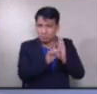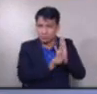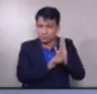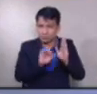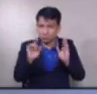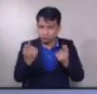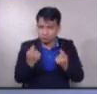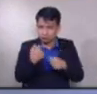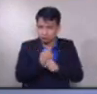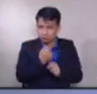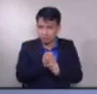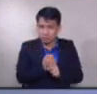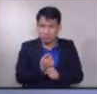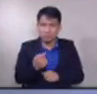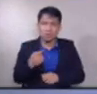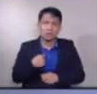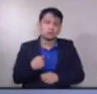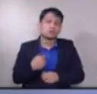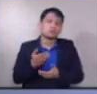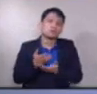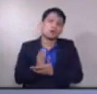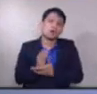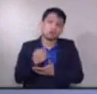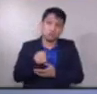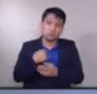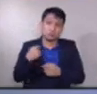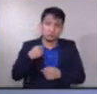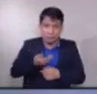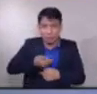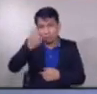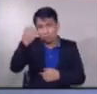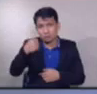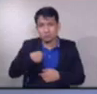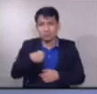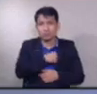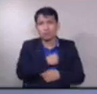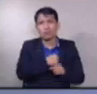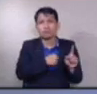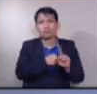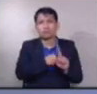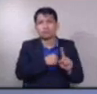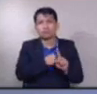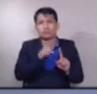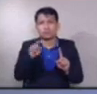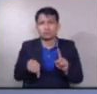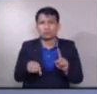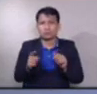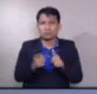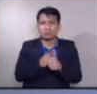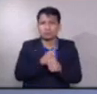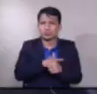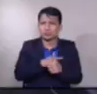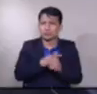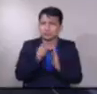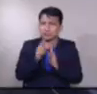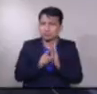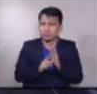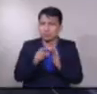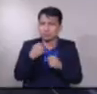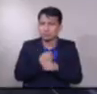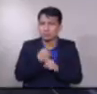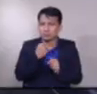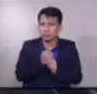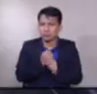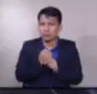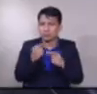po kung bigyan ako ng karapatan at pribilehiyo, ito po ang unang batas nating ipapasa ay the creation of